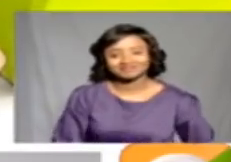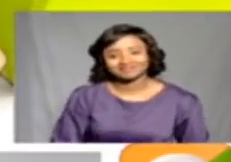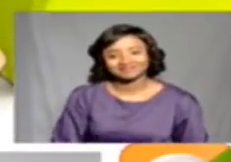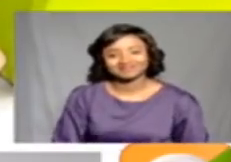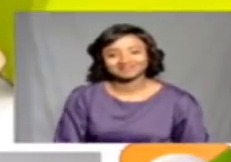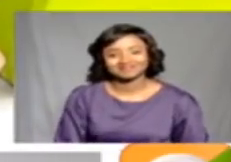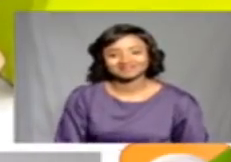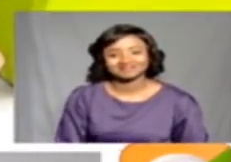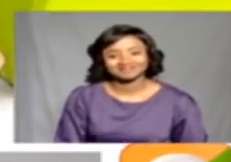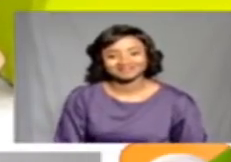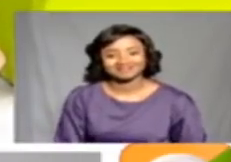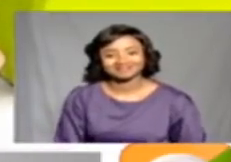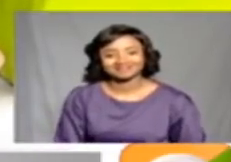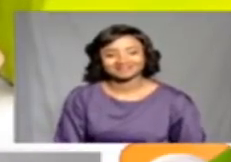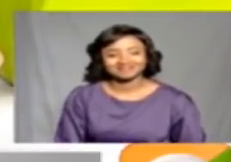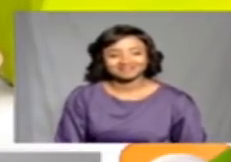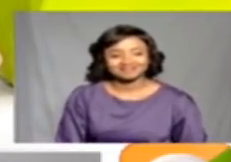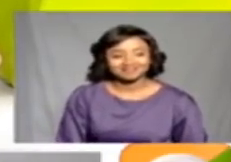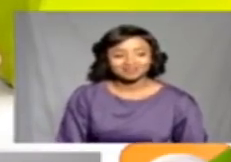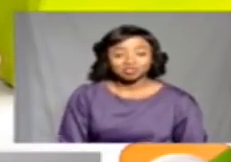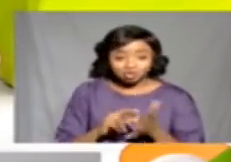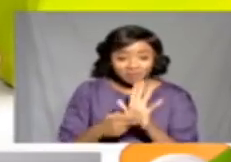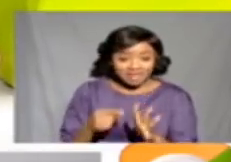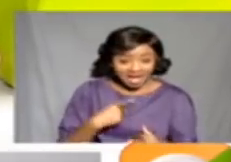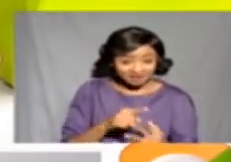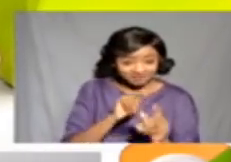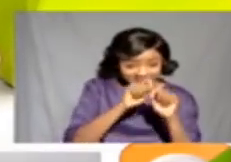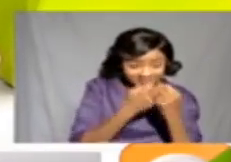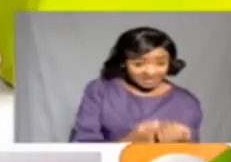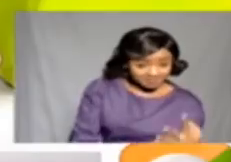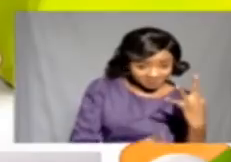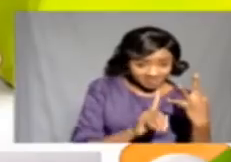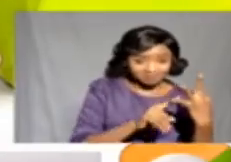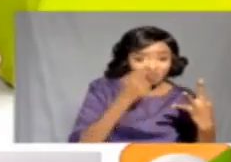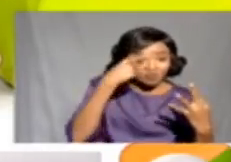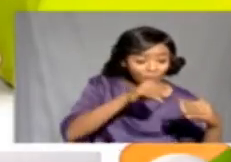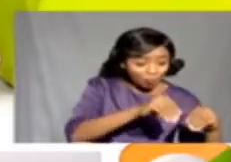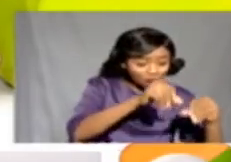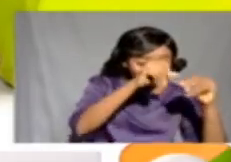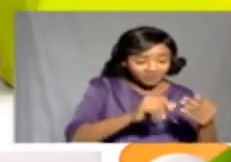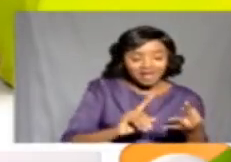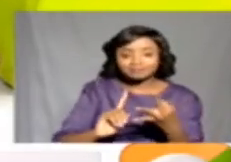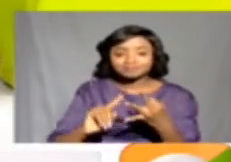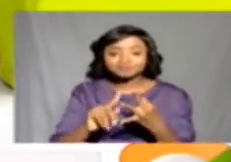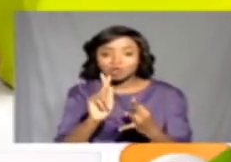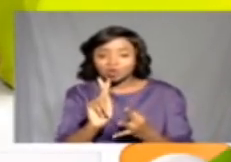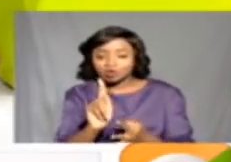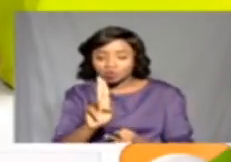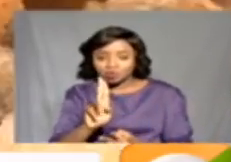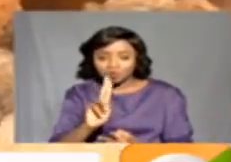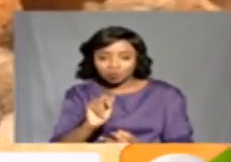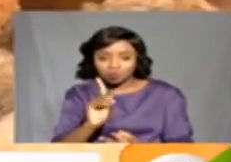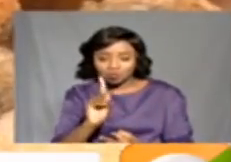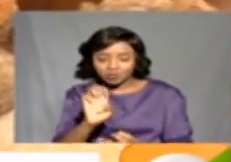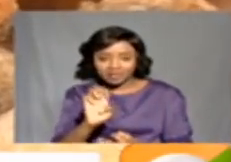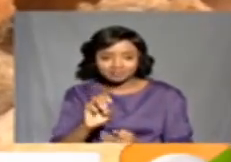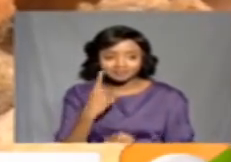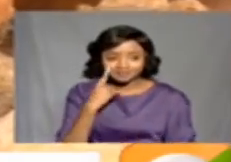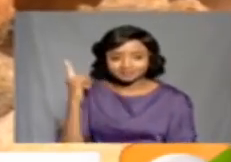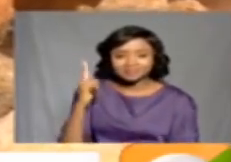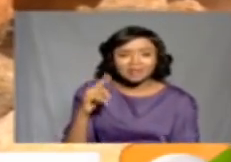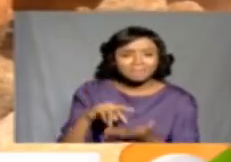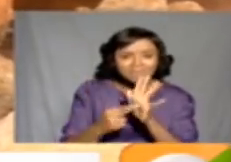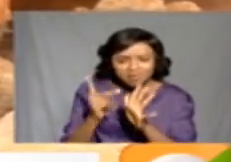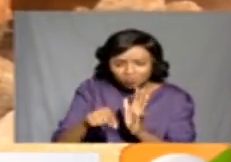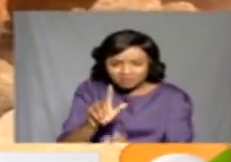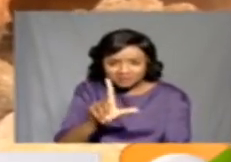Ndio waru. Kuna bajia hizi ambazo ndo za unga ndiyo. Na nzipi za kunde. Ama ni hizi za kunde. Unaweza kuweka za kunde ndani